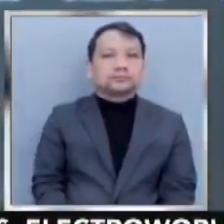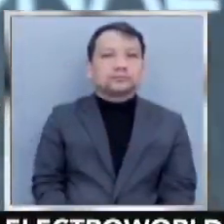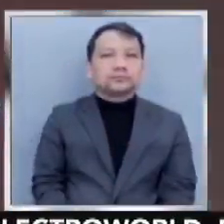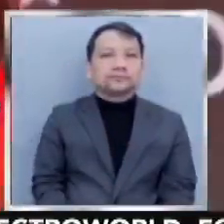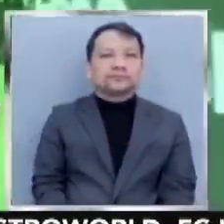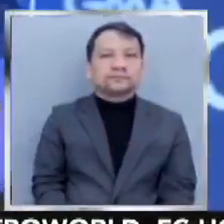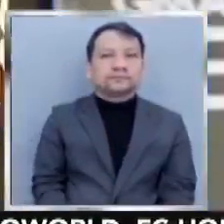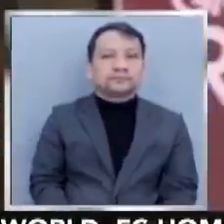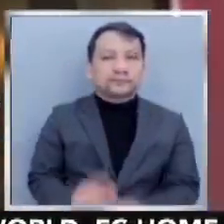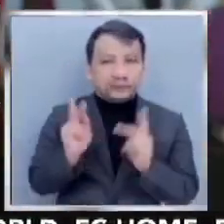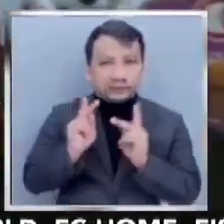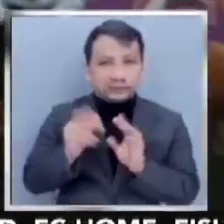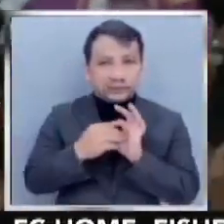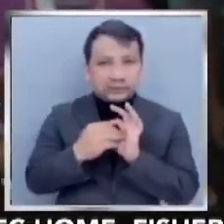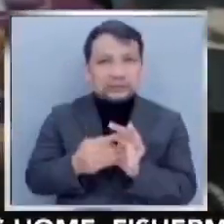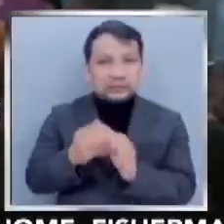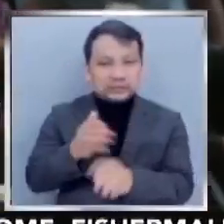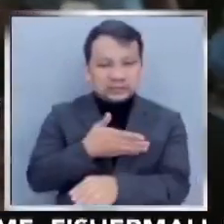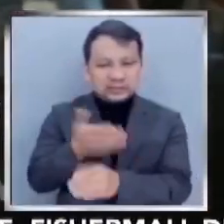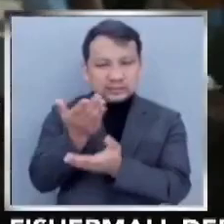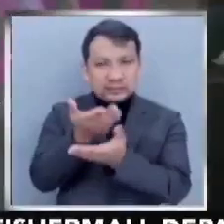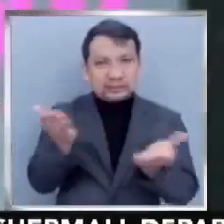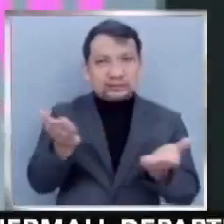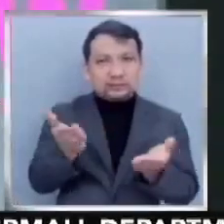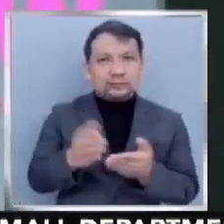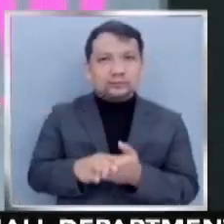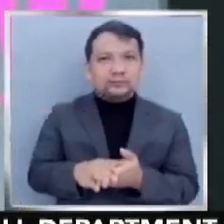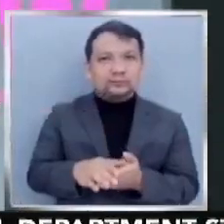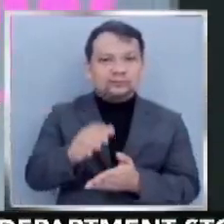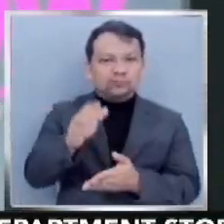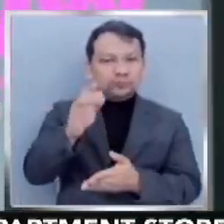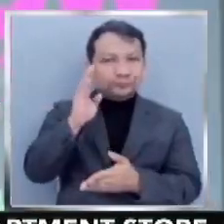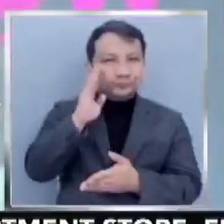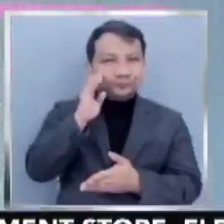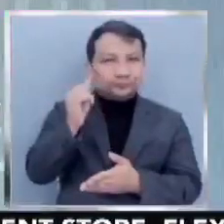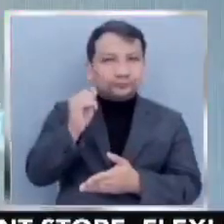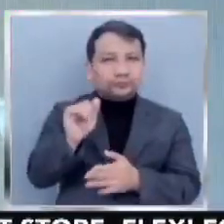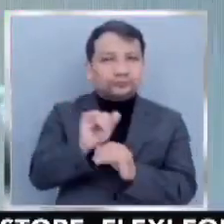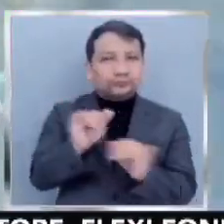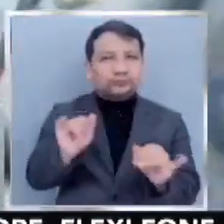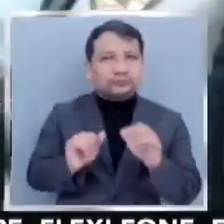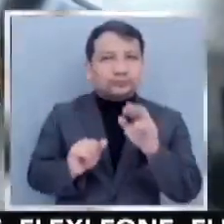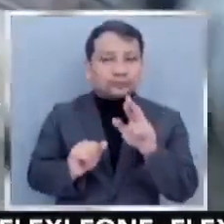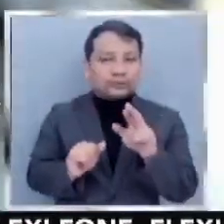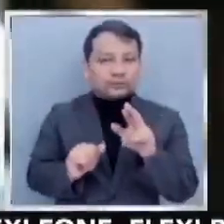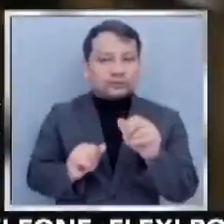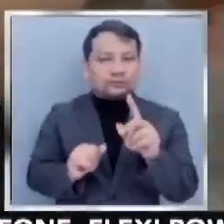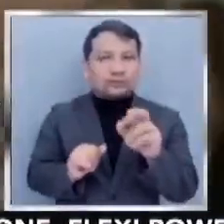Nagpakilig din sa kanyang panghaharana si Dion Ignacio, gayon din si Lian Valentin.